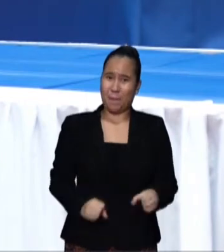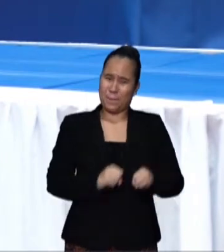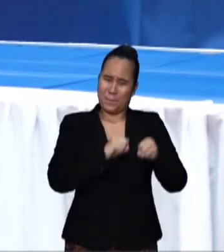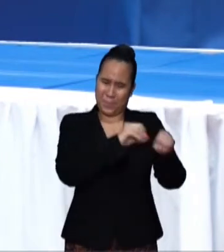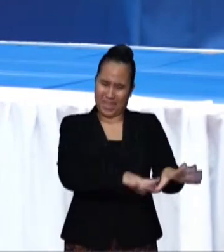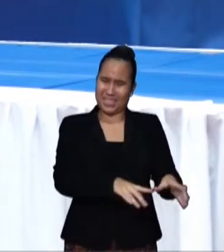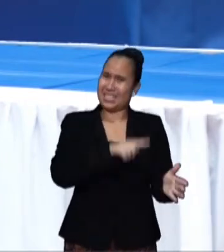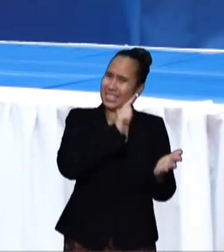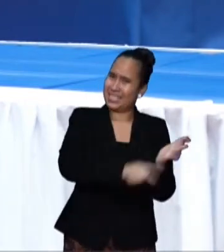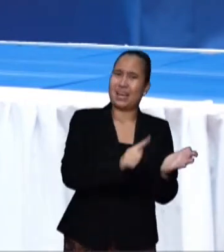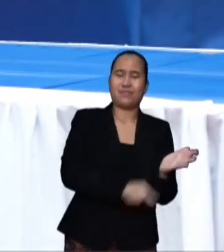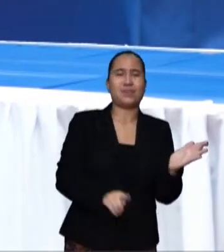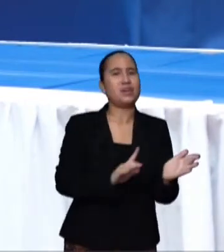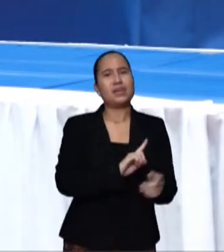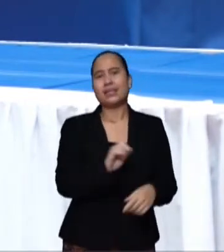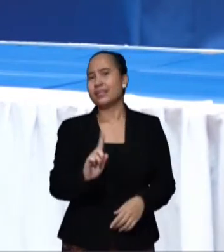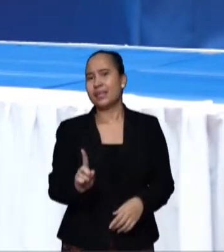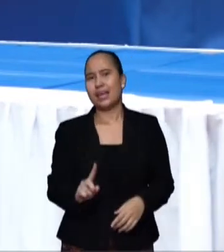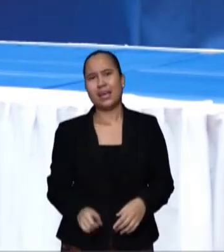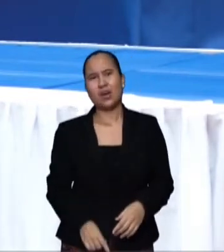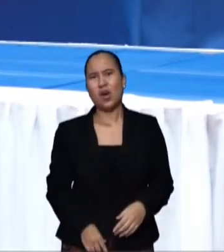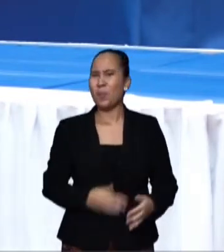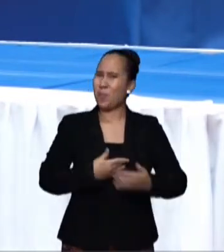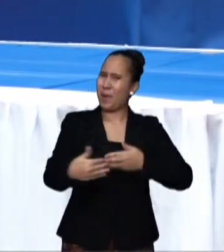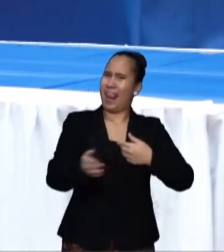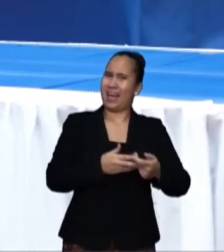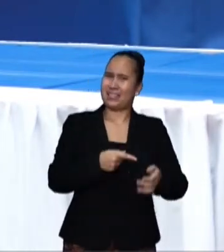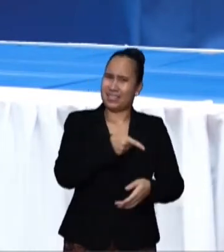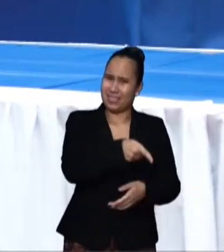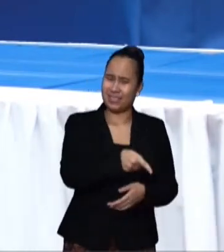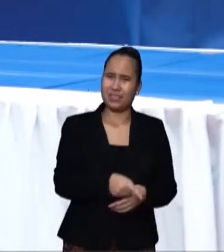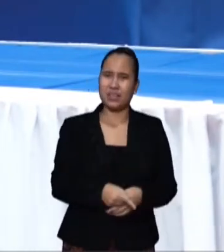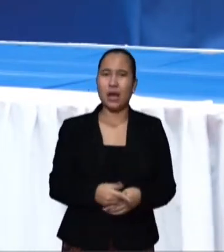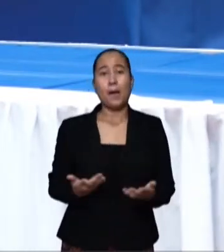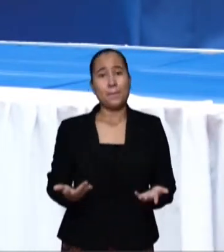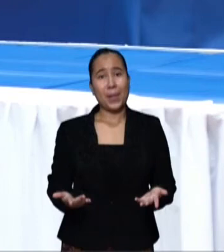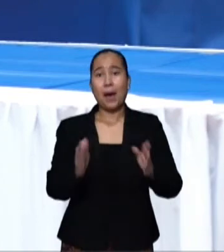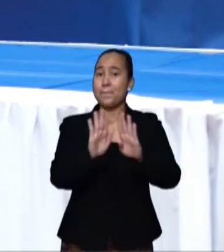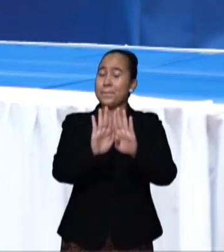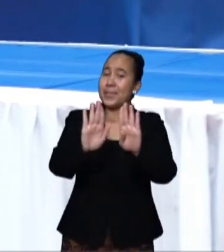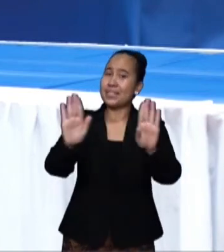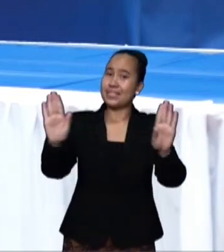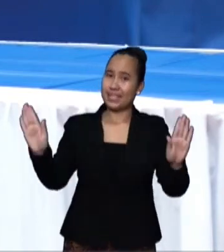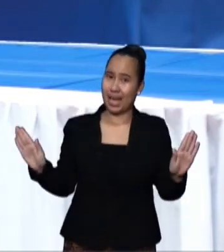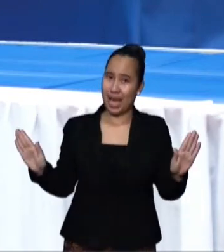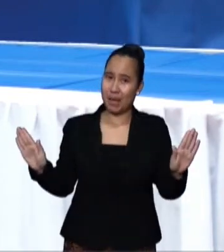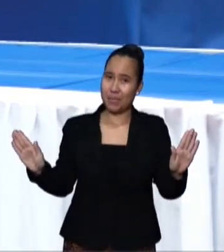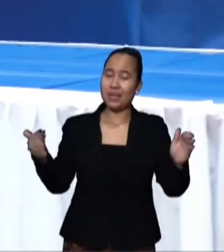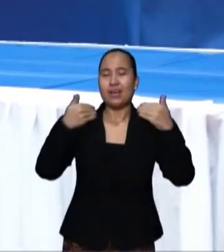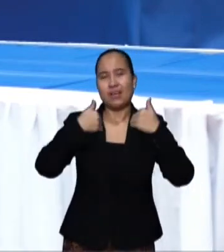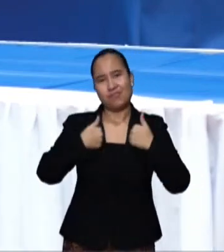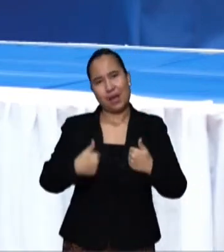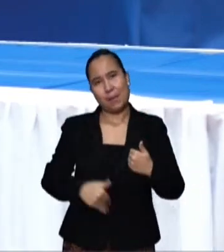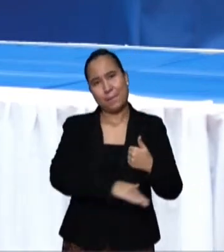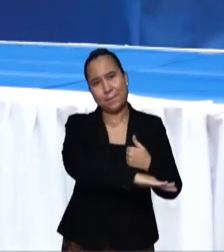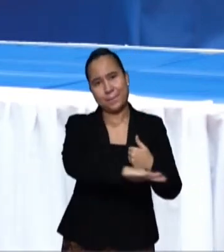doen het, niet om u onaangenaam te zijn, maar het is ter bescherming van de